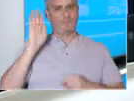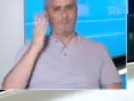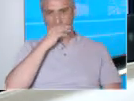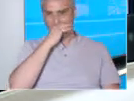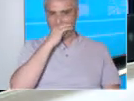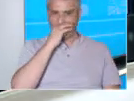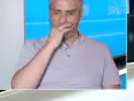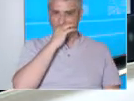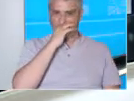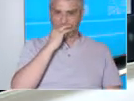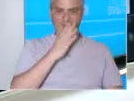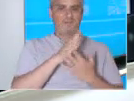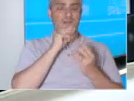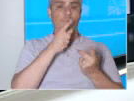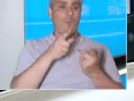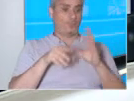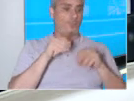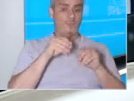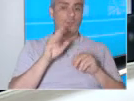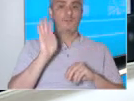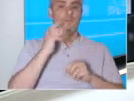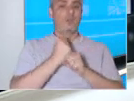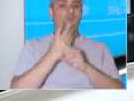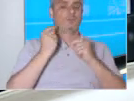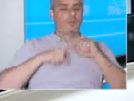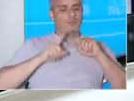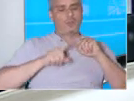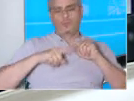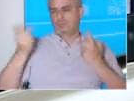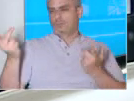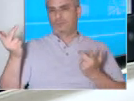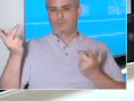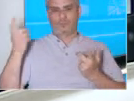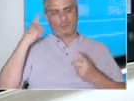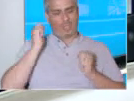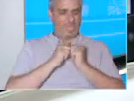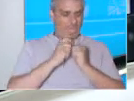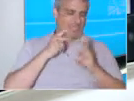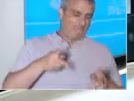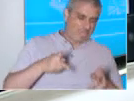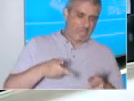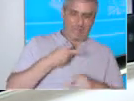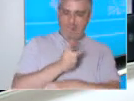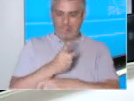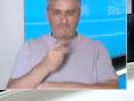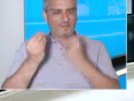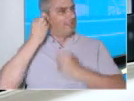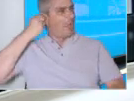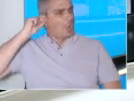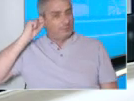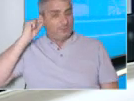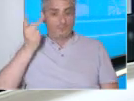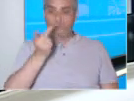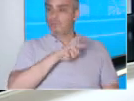תשמע, דיברנו על זה כבר, מערכת הבחירות, נתניהו עושה המון טעויות, הוא משתתה, זה הנננה, ומשחקי האוזנייה,